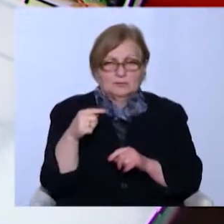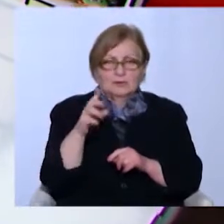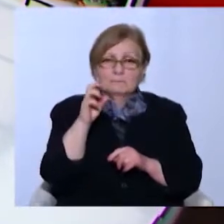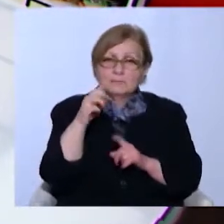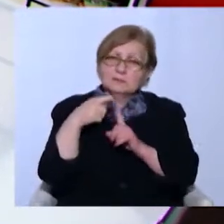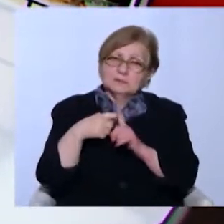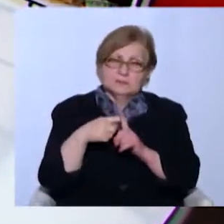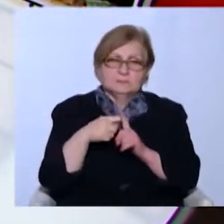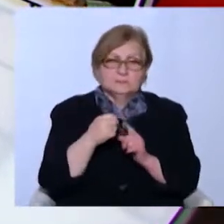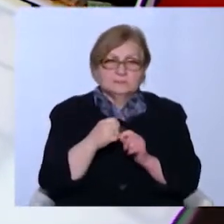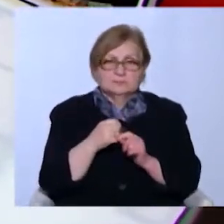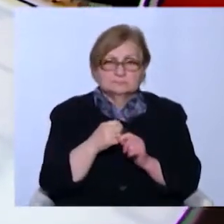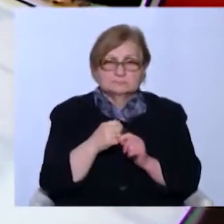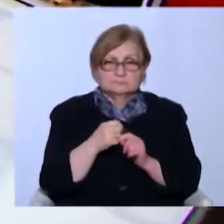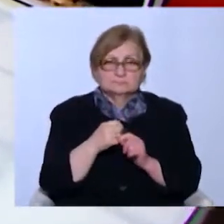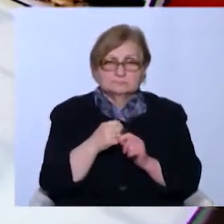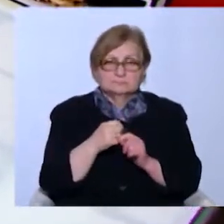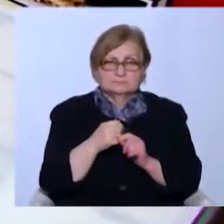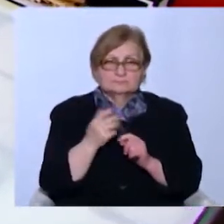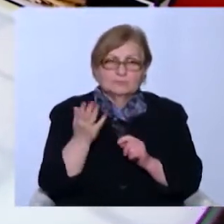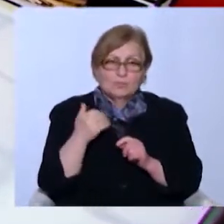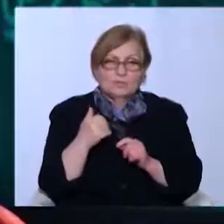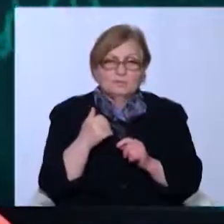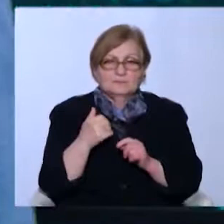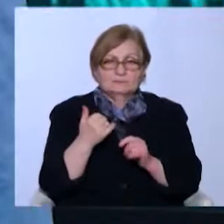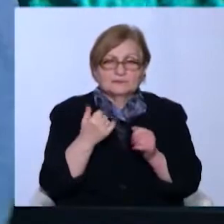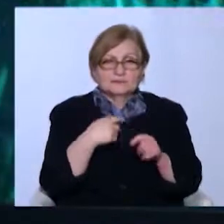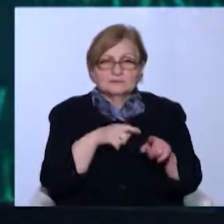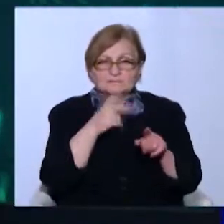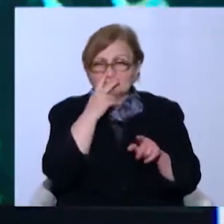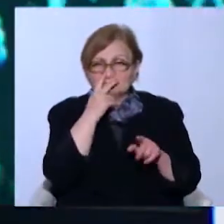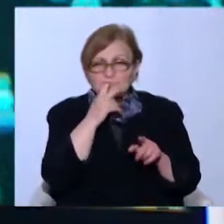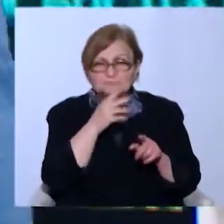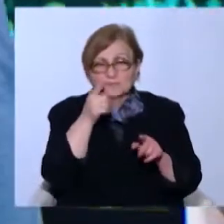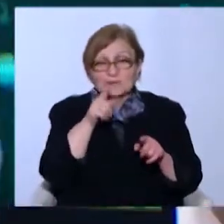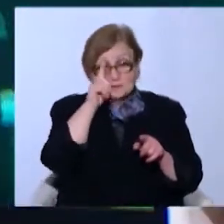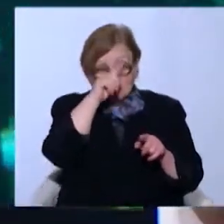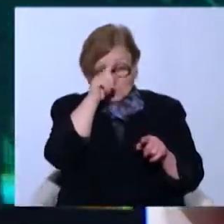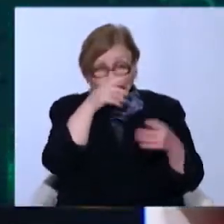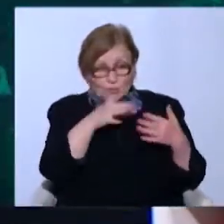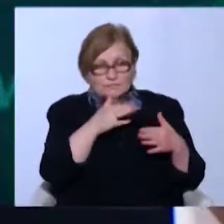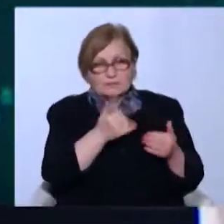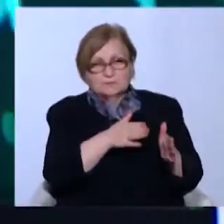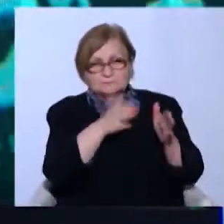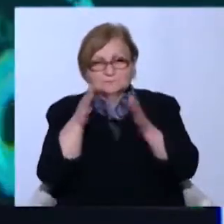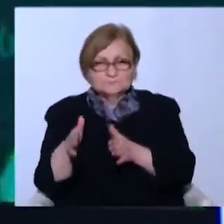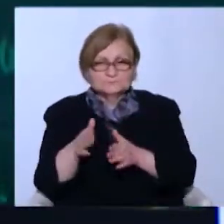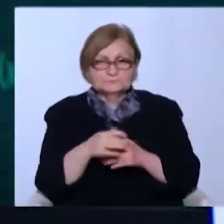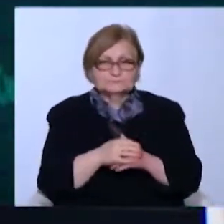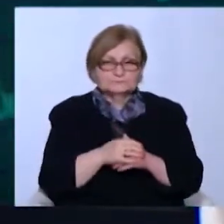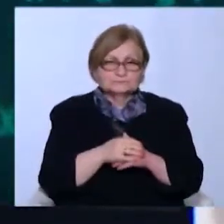კი დადებითი. მოდით გადავიდეთ და ეს ცოდნა გამოვიყენოთ და